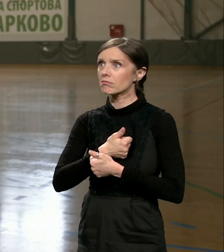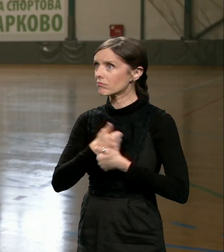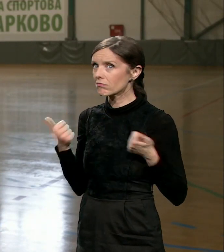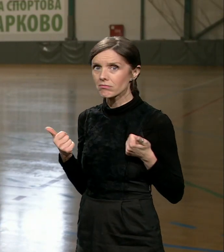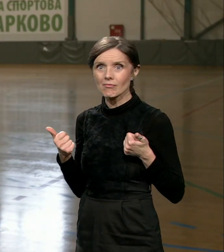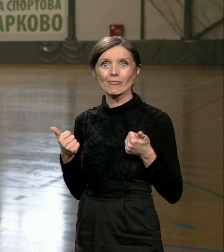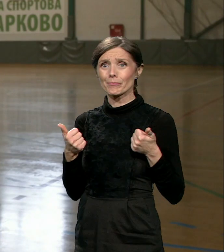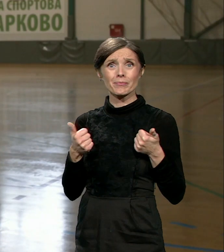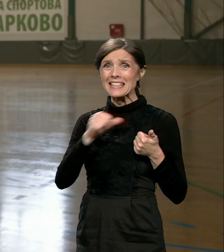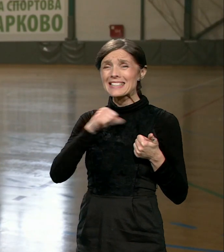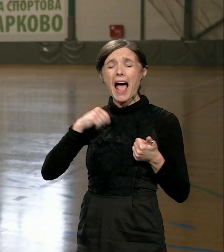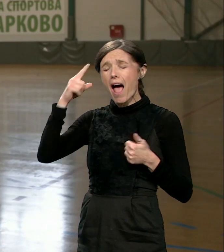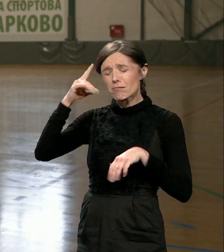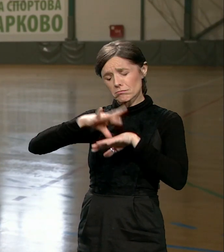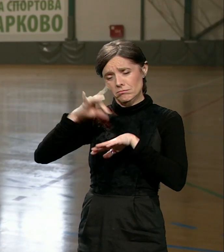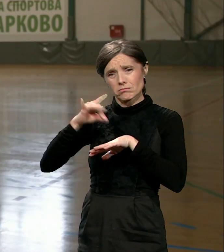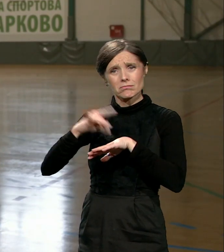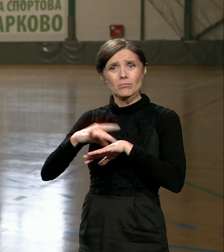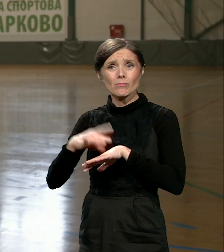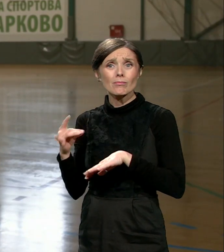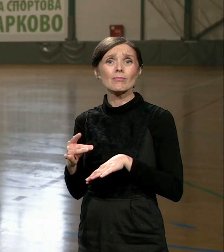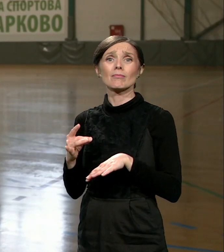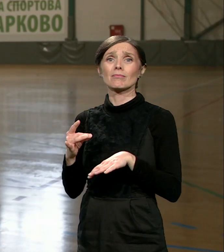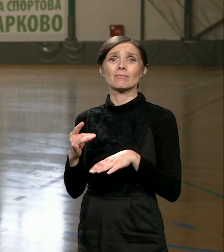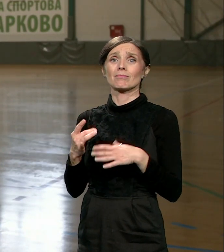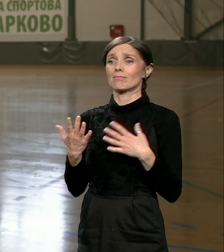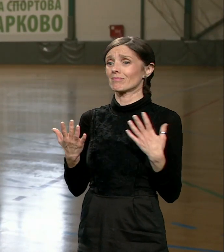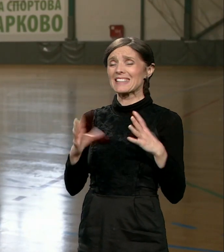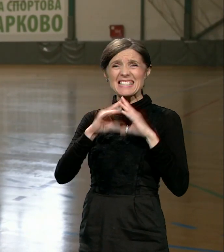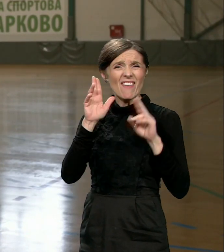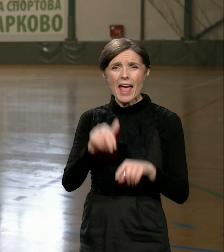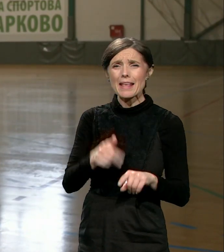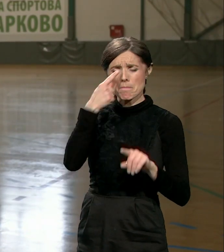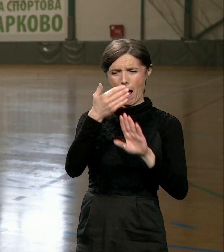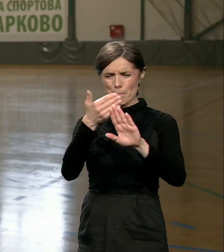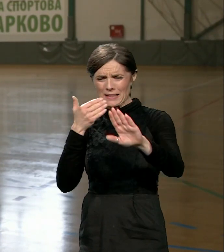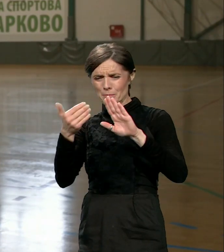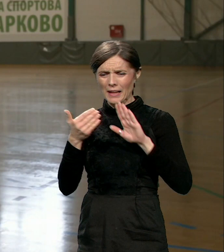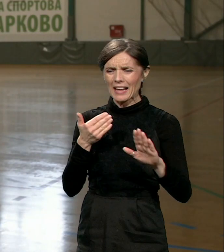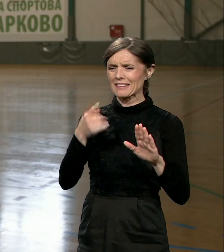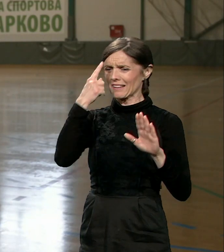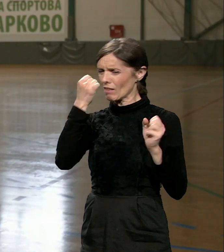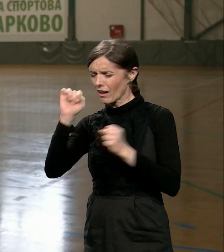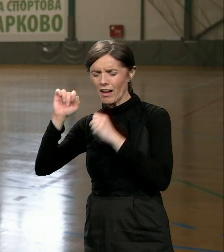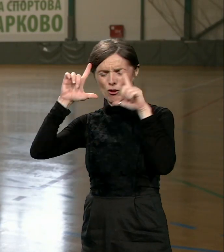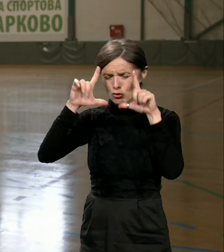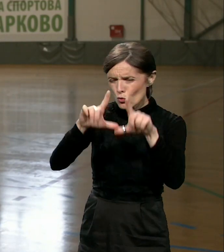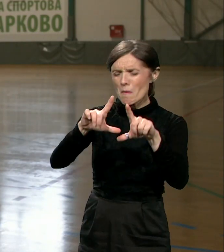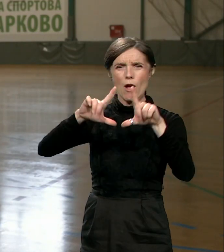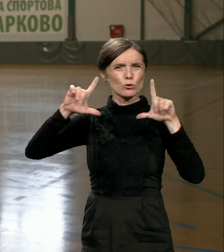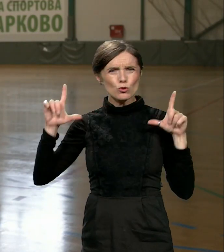iz svoje glave, apsolutno, eto, ima sve i perspektivu i okreće glavu i zoom in i zoom out